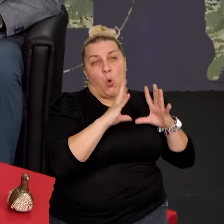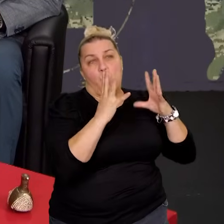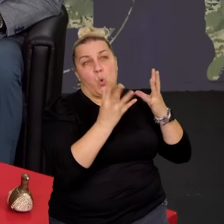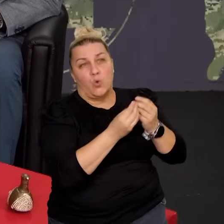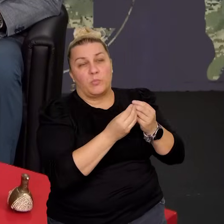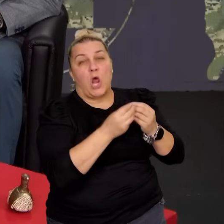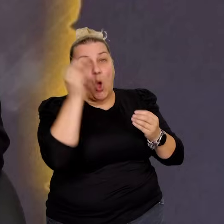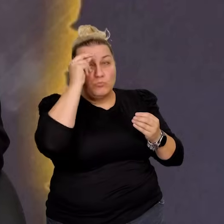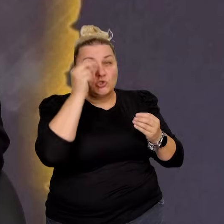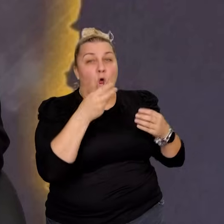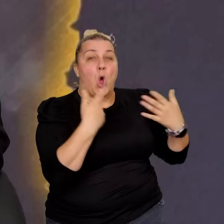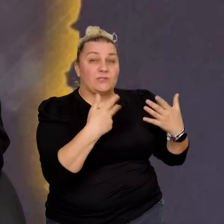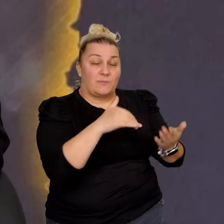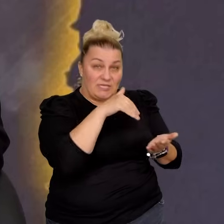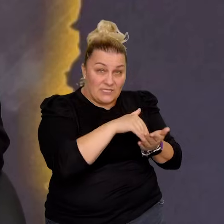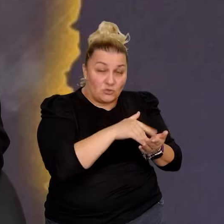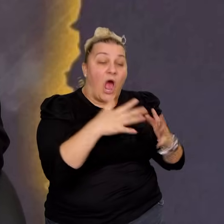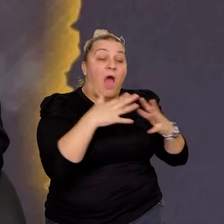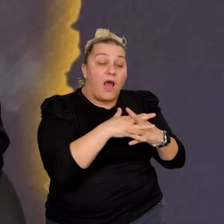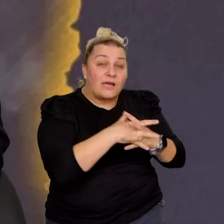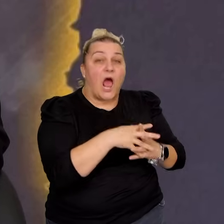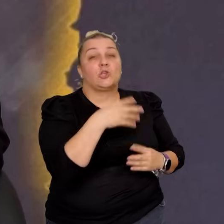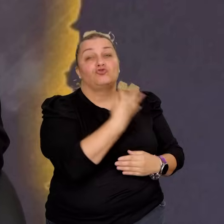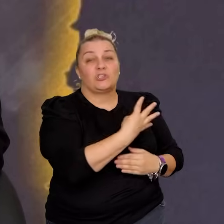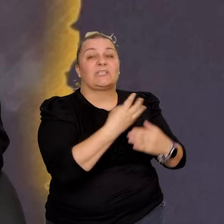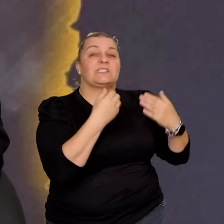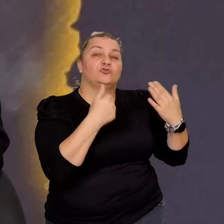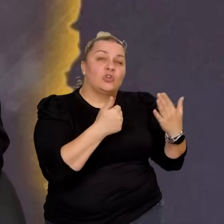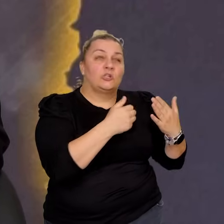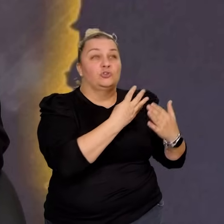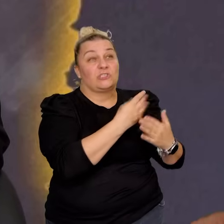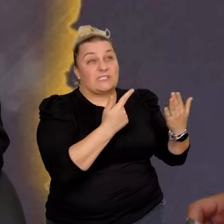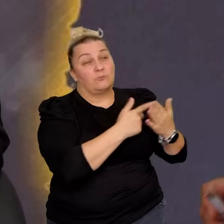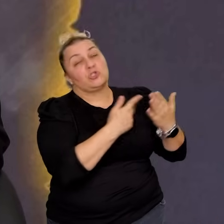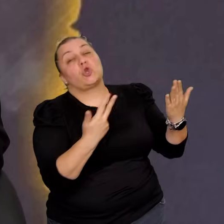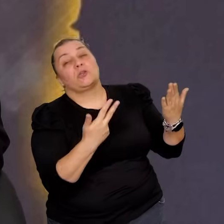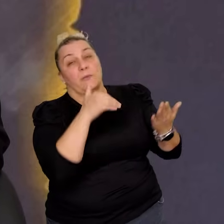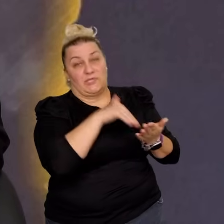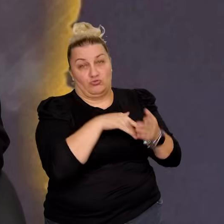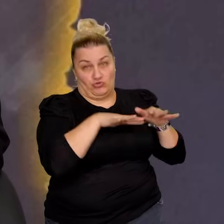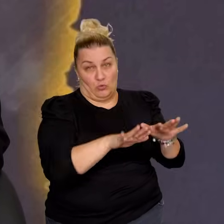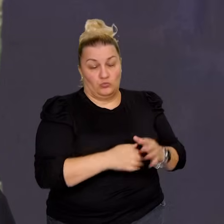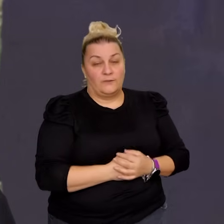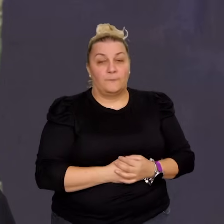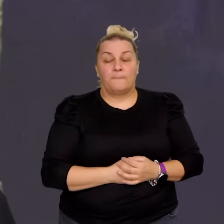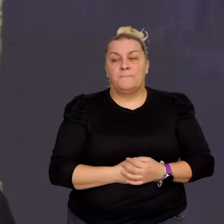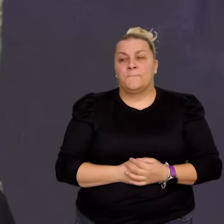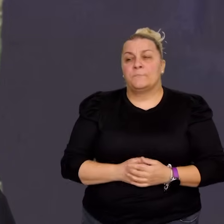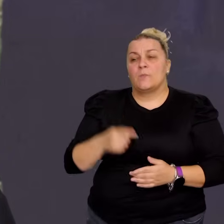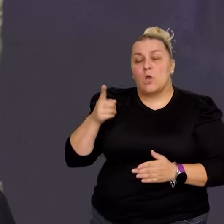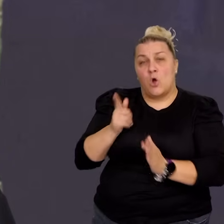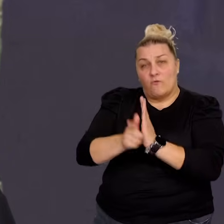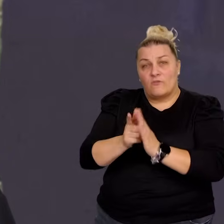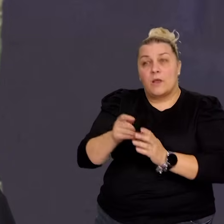općinom negdje oko 80 tisuća, a sam grad oko 46, 7, 8 tisuća. Peđa, kakva je bila